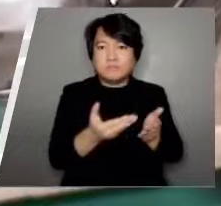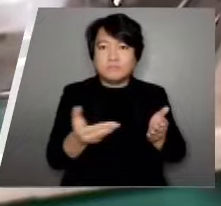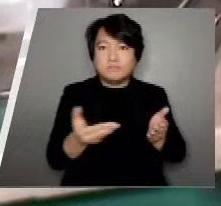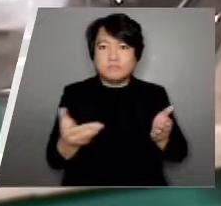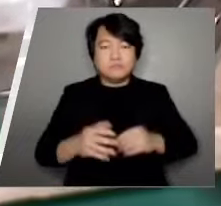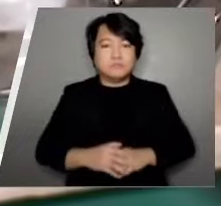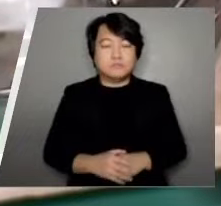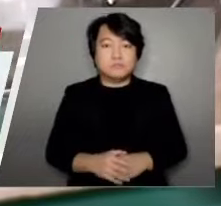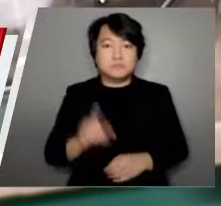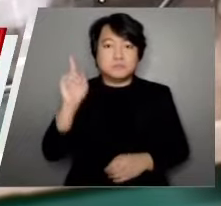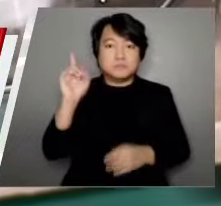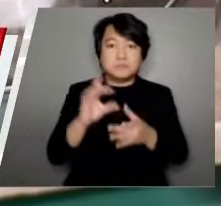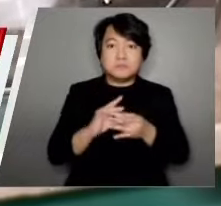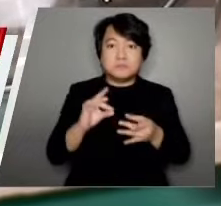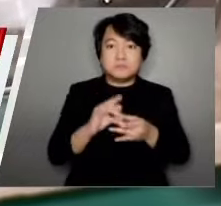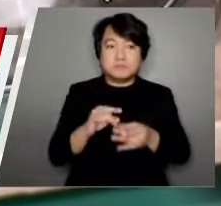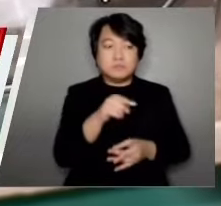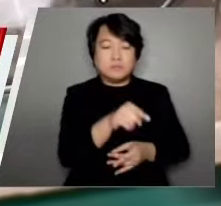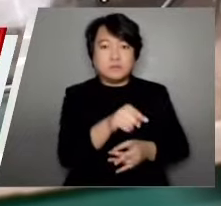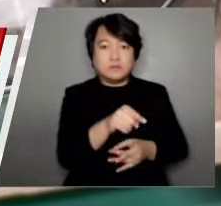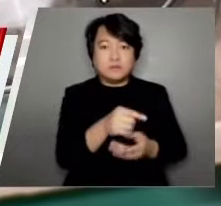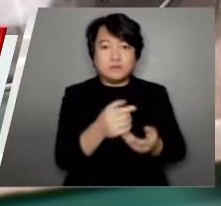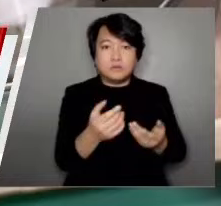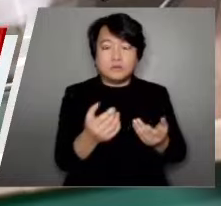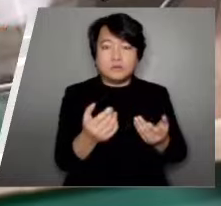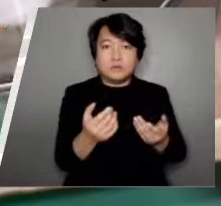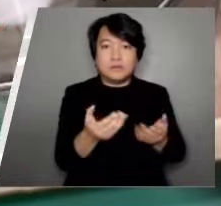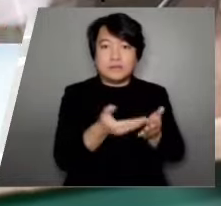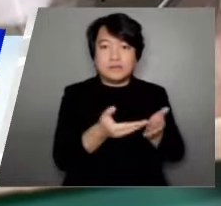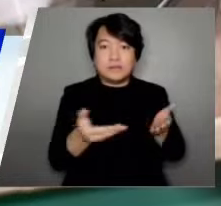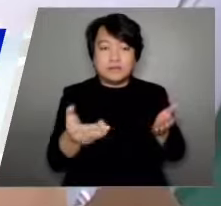po yung rice cooker ang merong